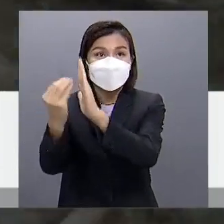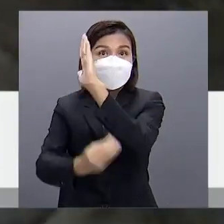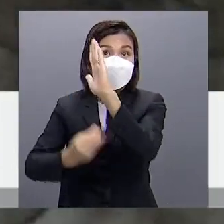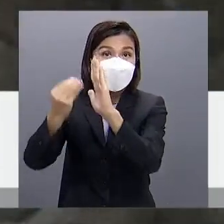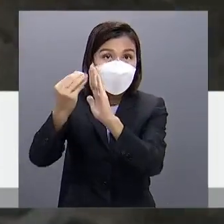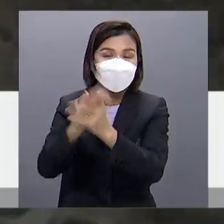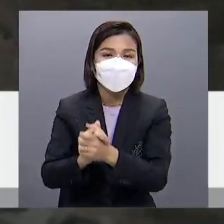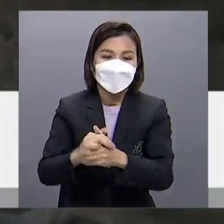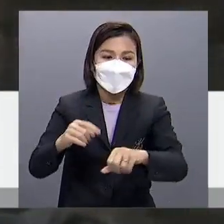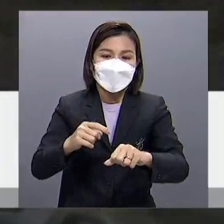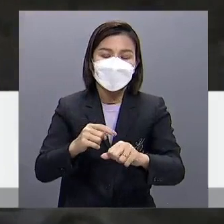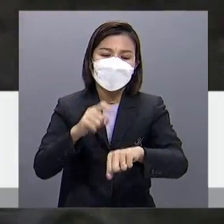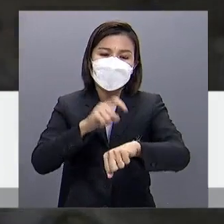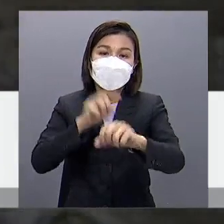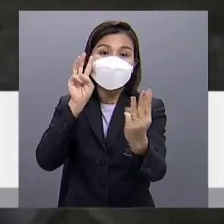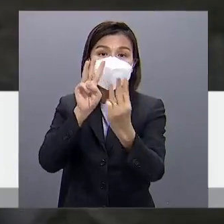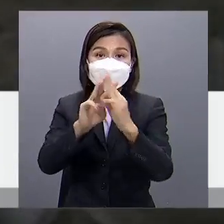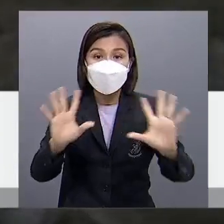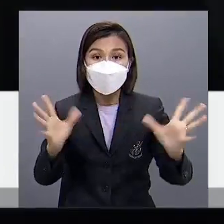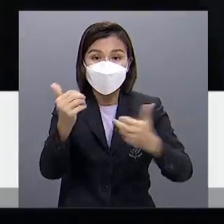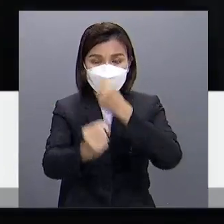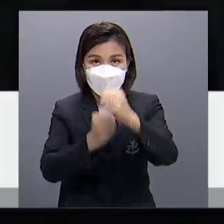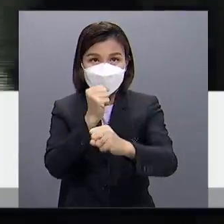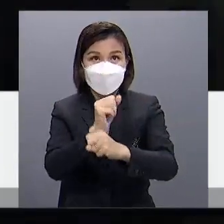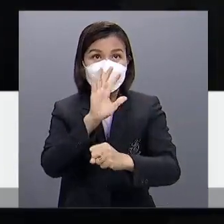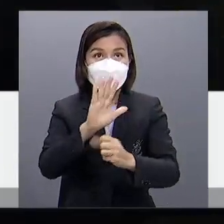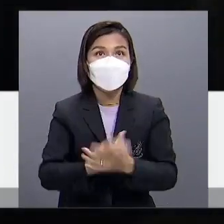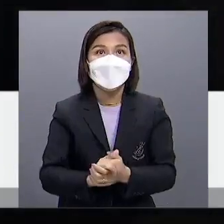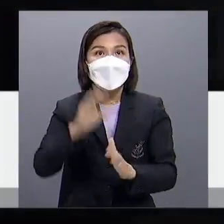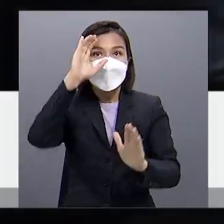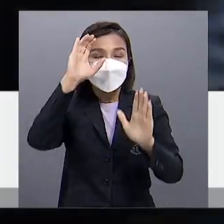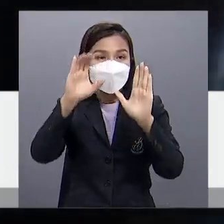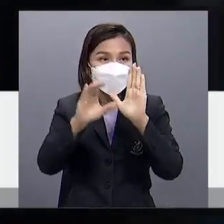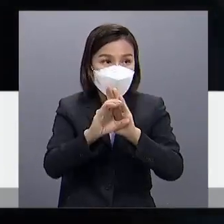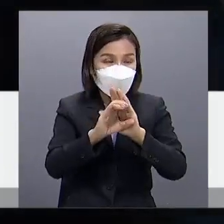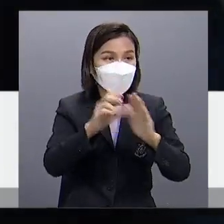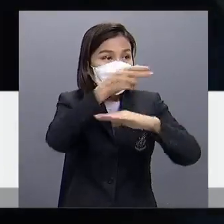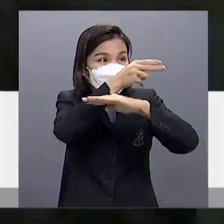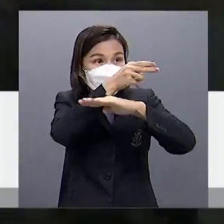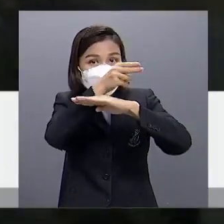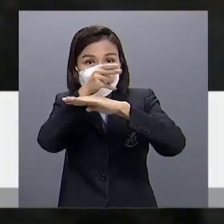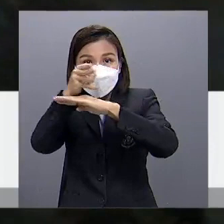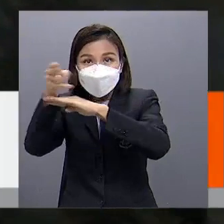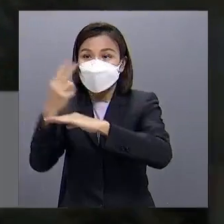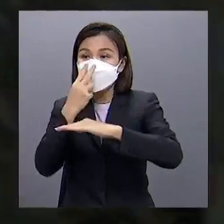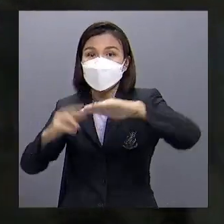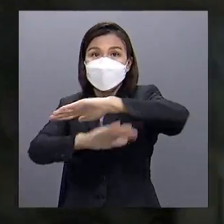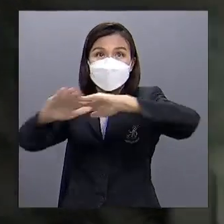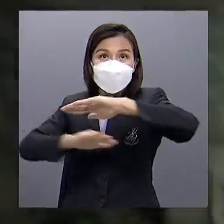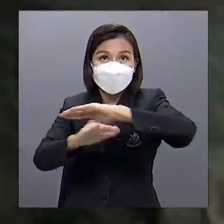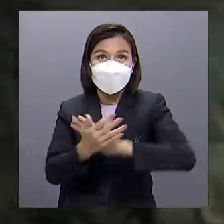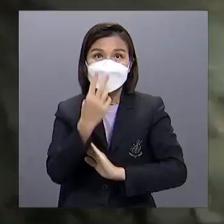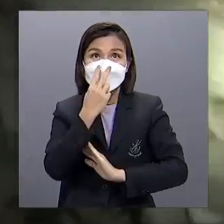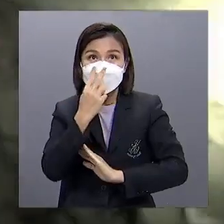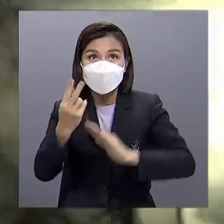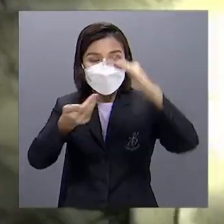งและนี่คือภาพที่สื่อมวลชนบันทึกไว้เพื่อเป็นสักขีพยานในการส่งมอบจะเห็นได้ว่ายังมีรังนกเหลืออยู่เป็นจ